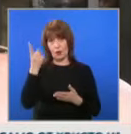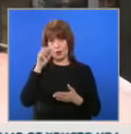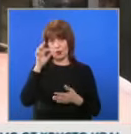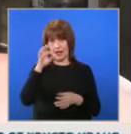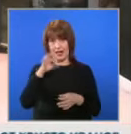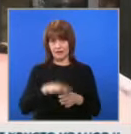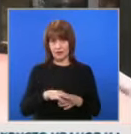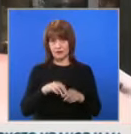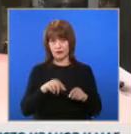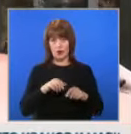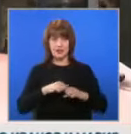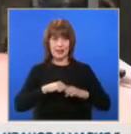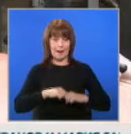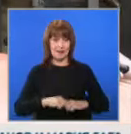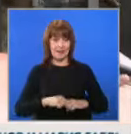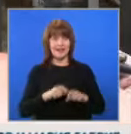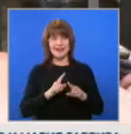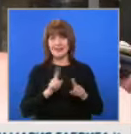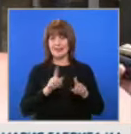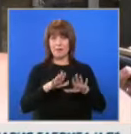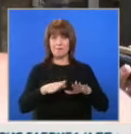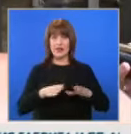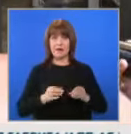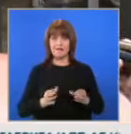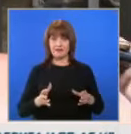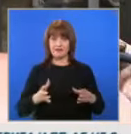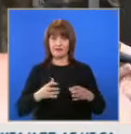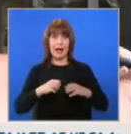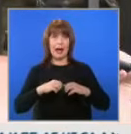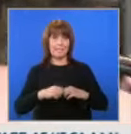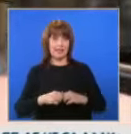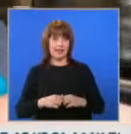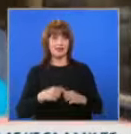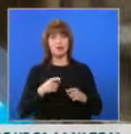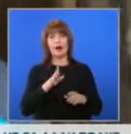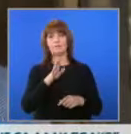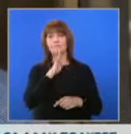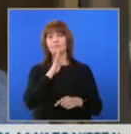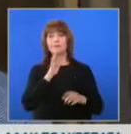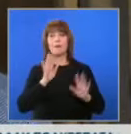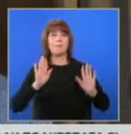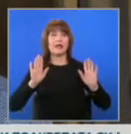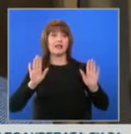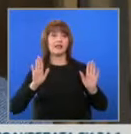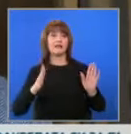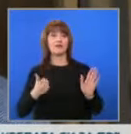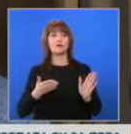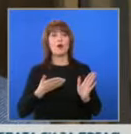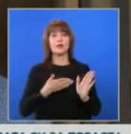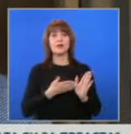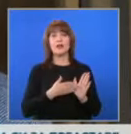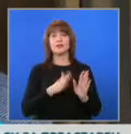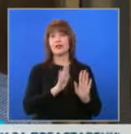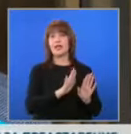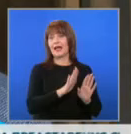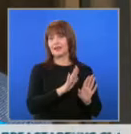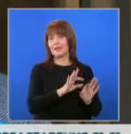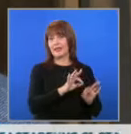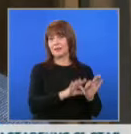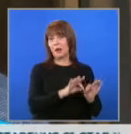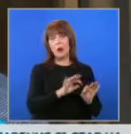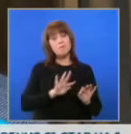този кабинет, този неприемлив за тях кабинет, това значи поредно предателство спрямо тяхните избиратели. Може и да са